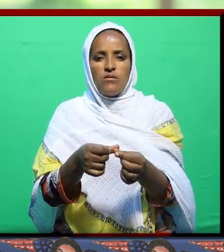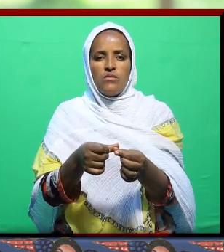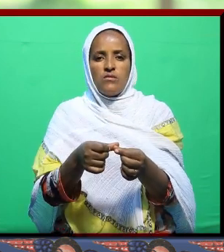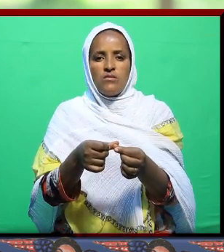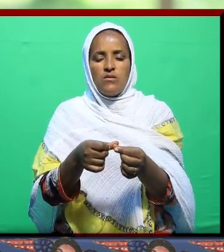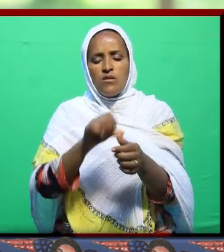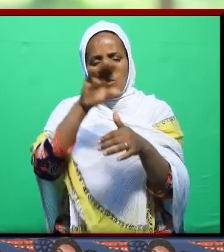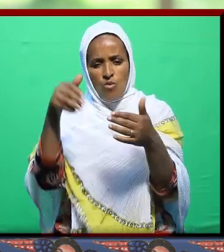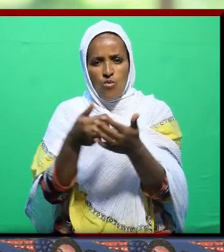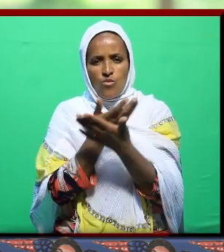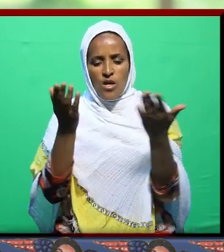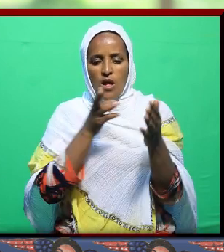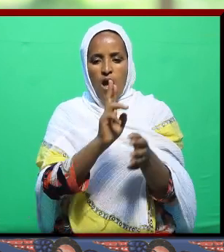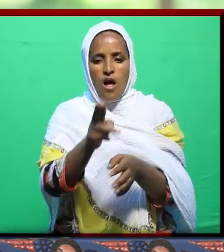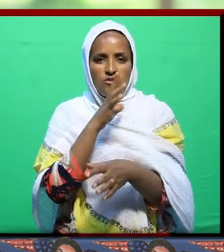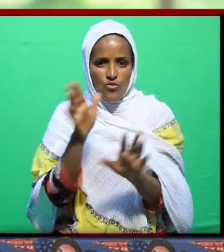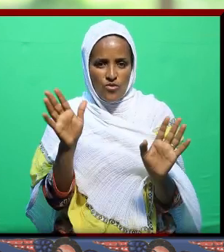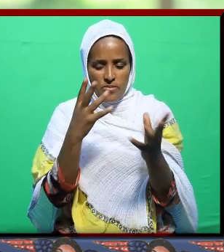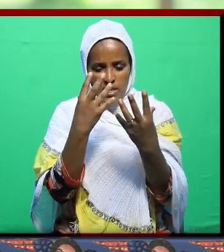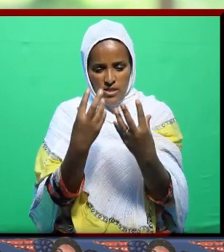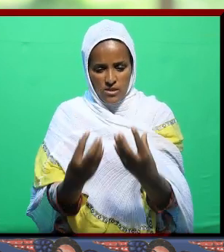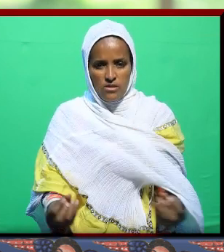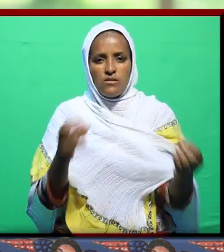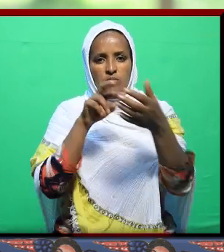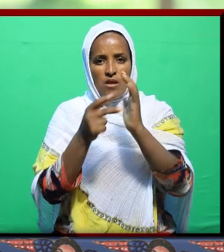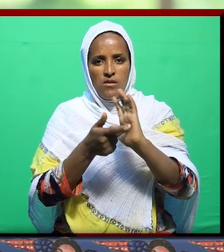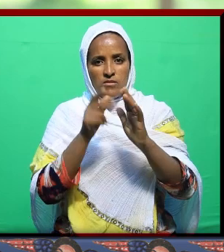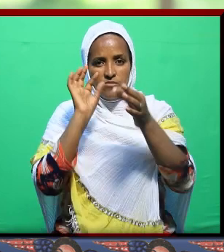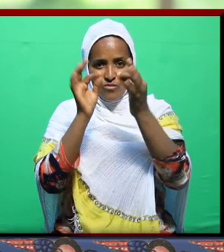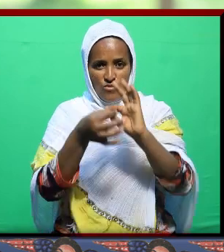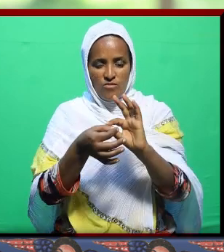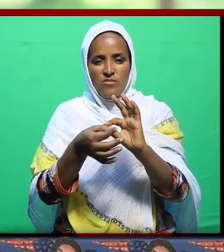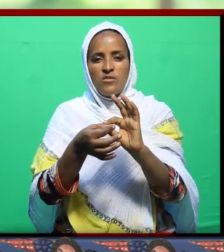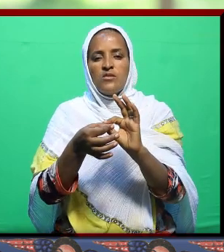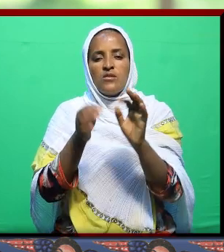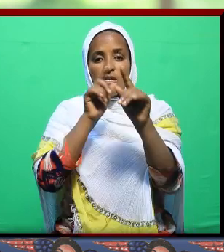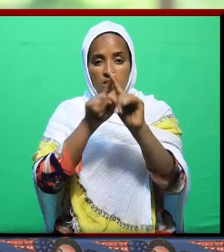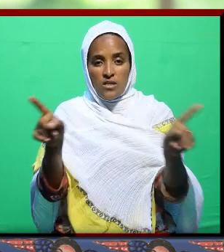ማስተዋል፣ ለሁሉ ነገር አለመቸኮል ነው። ግን